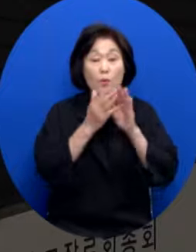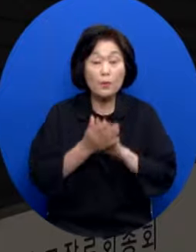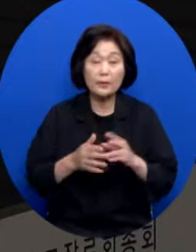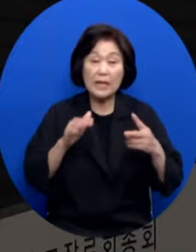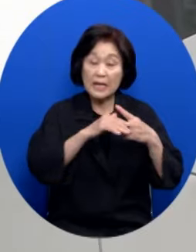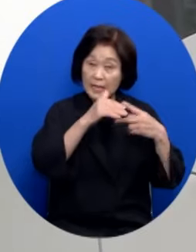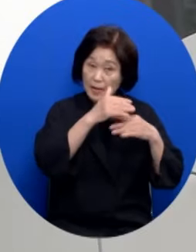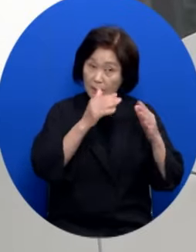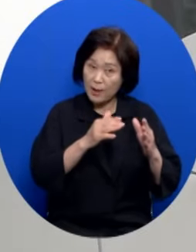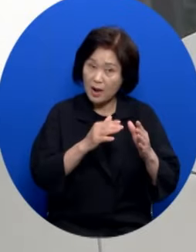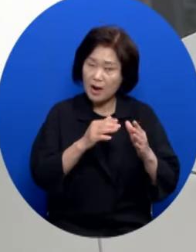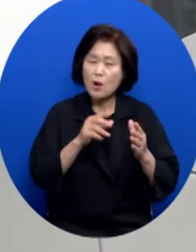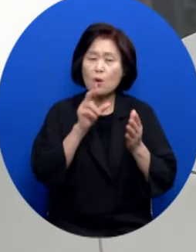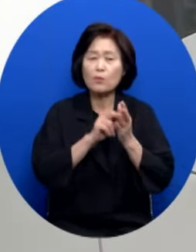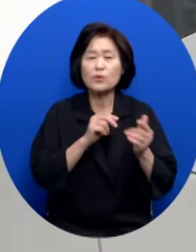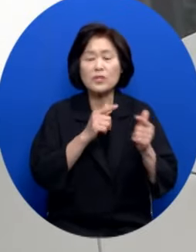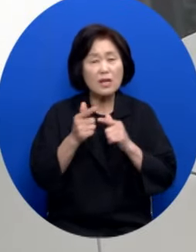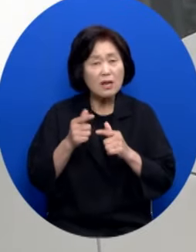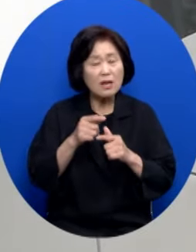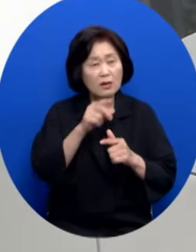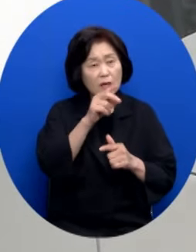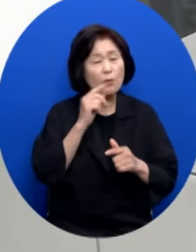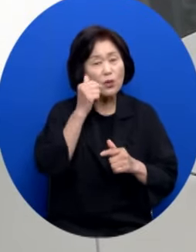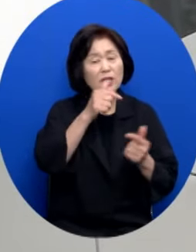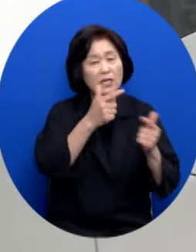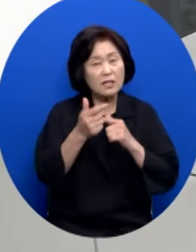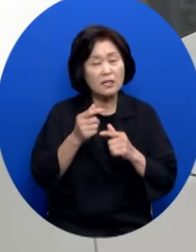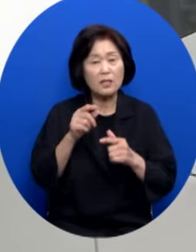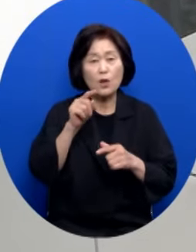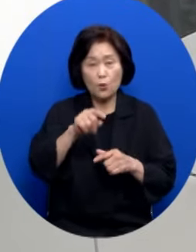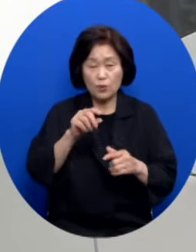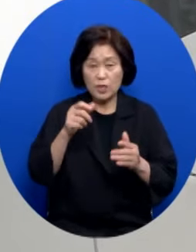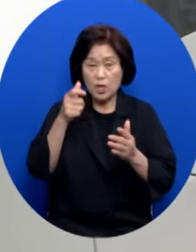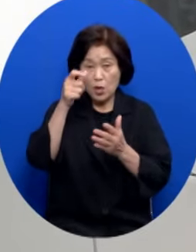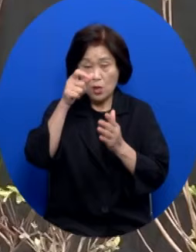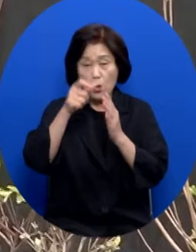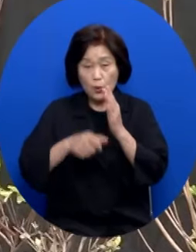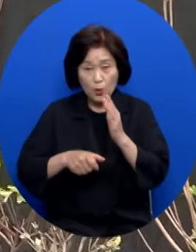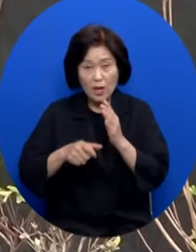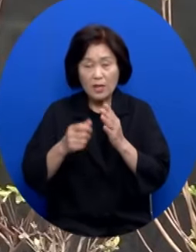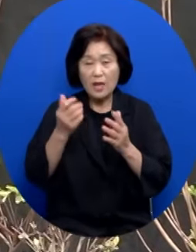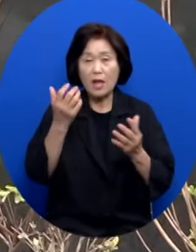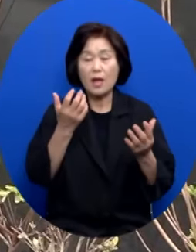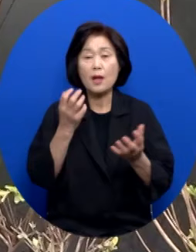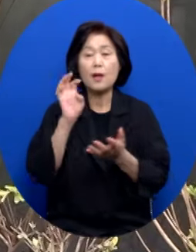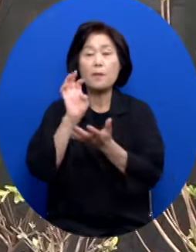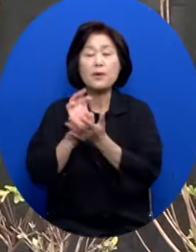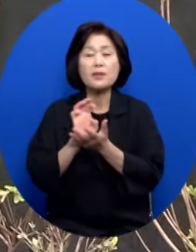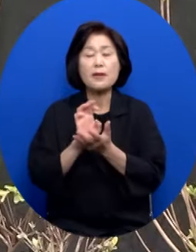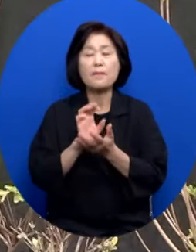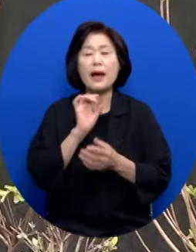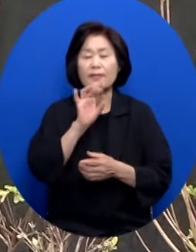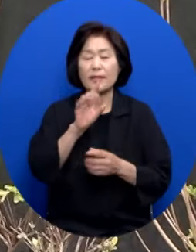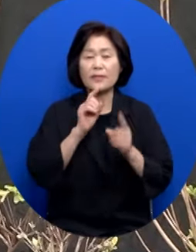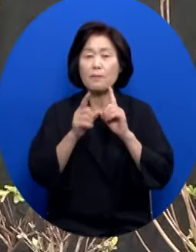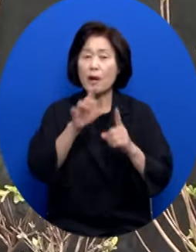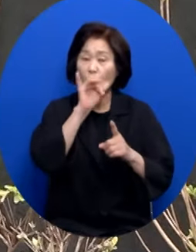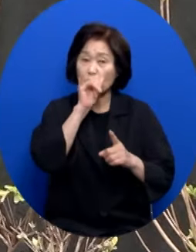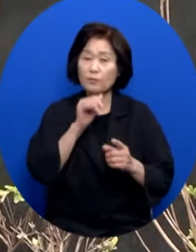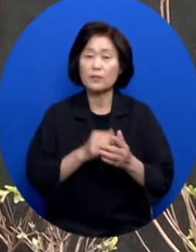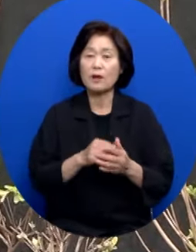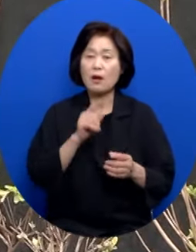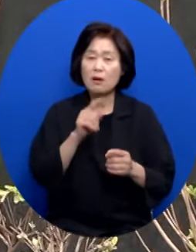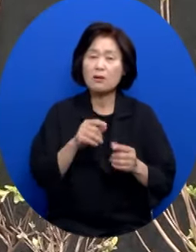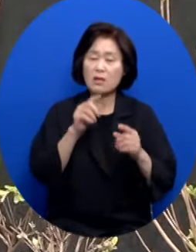임무를 총회에 편입시킬 수 없단 입장이지만 분명한 탈퇴 공지 여부와 노회 심사를 거쳐 편입 가부를 판단하는